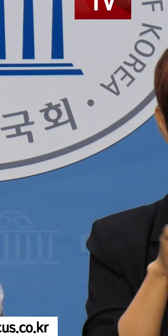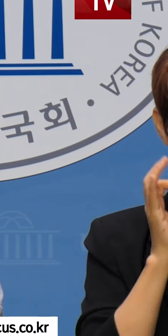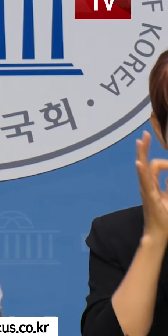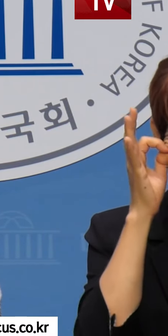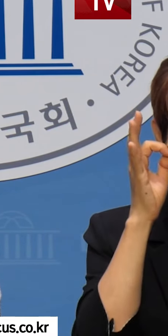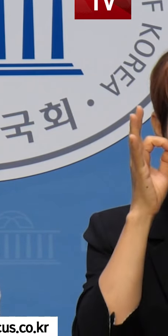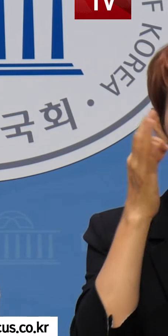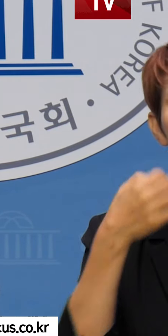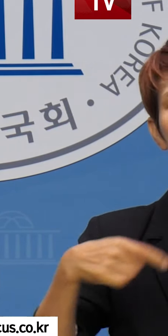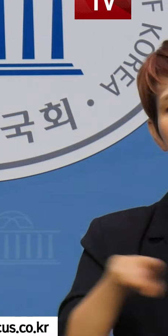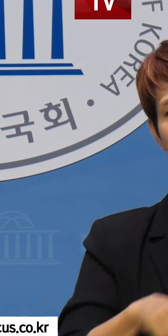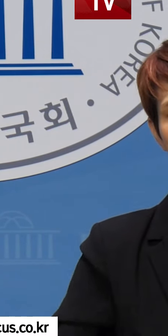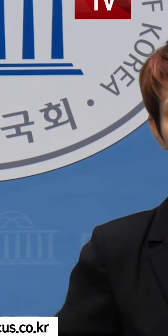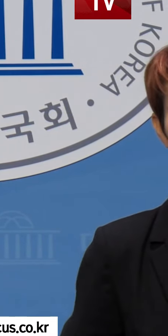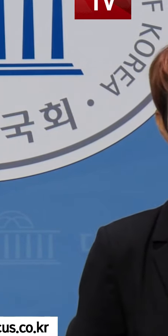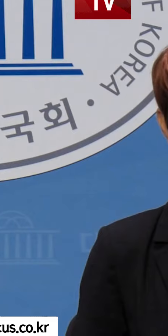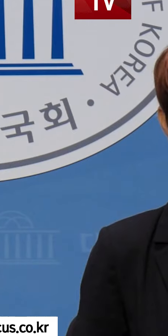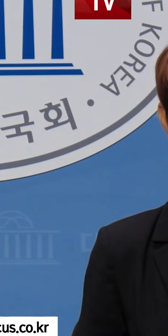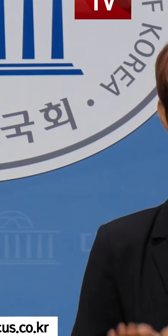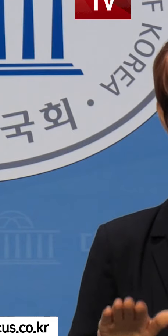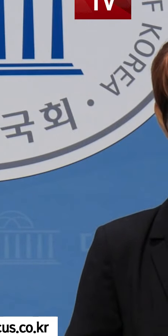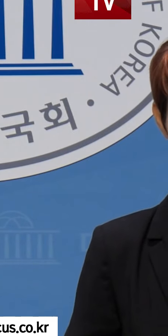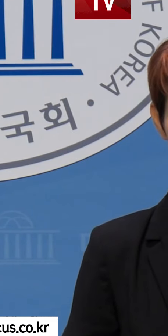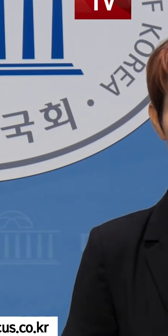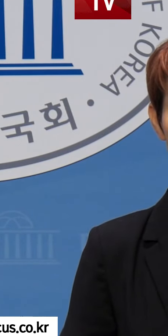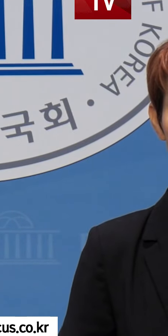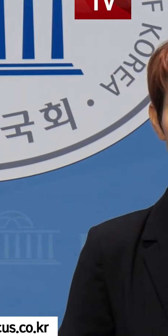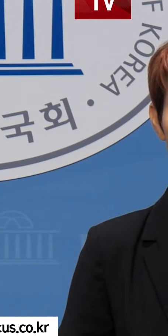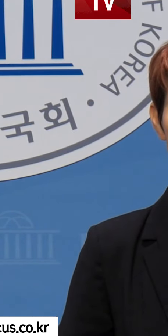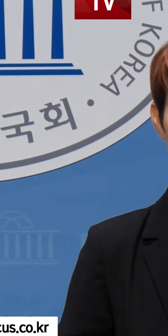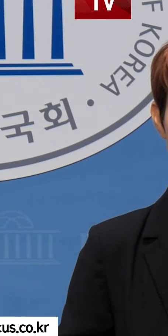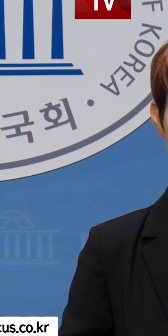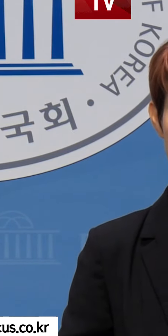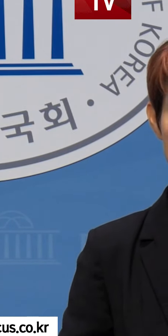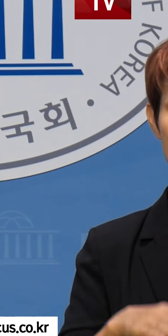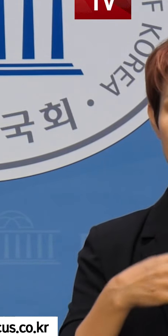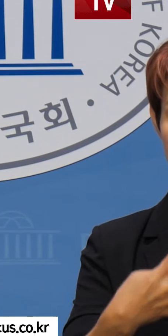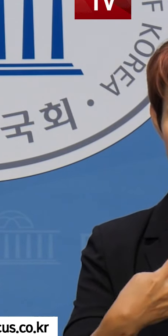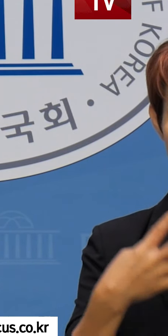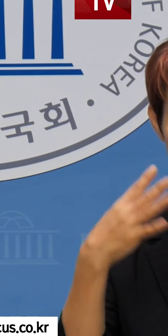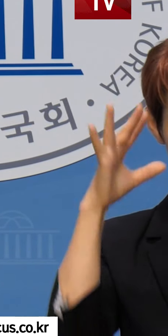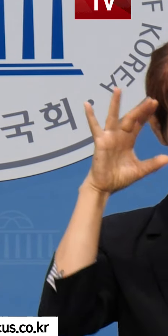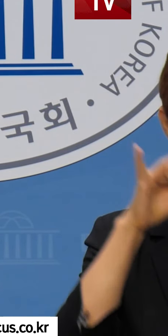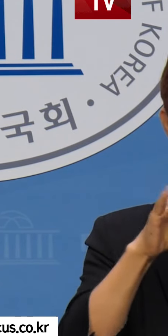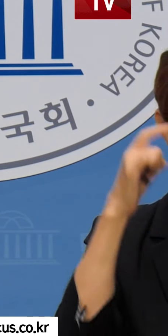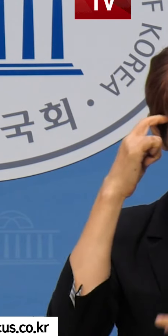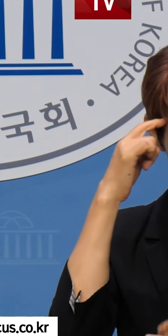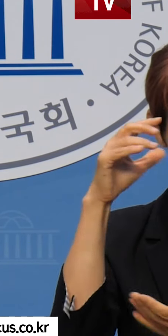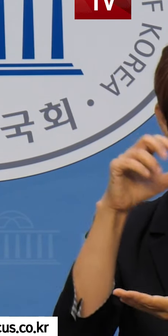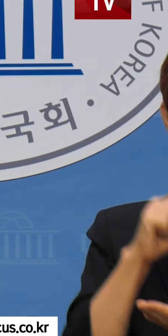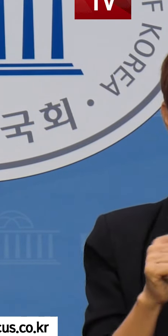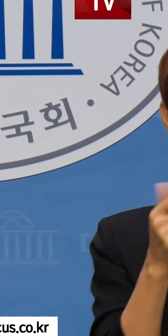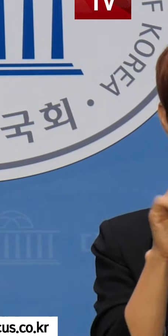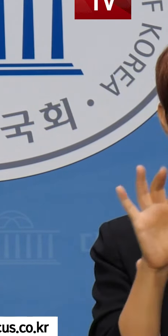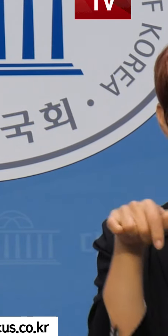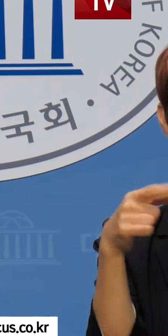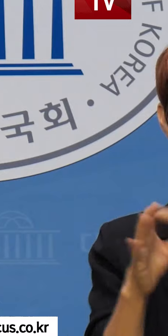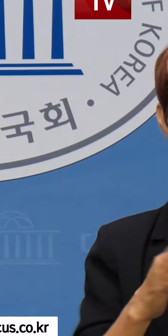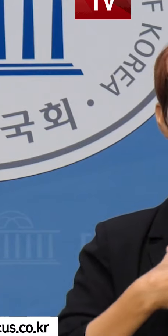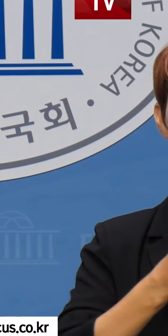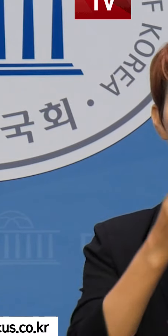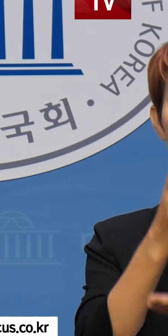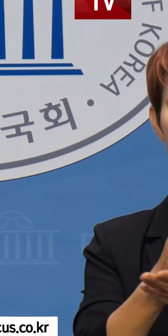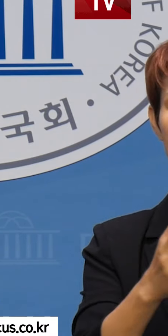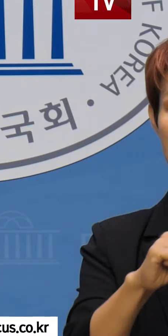확인해야 됩니다. 저는 오늘 7.4 남북 공동성명의 정신을 계승하고자 항공안전법 일부 개정